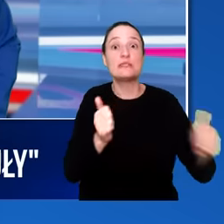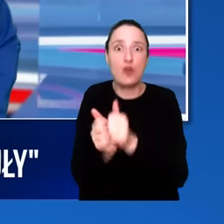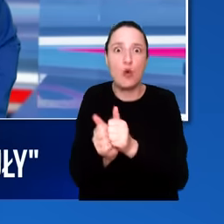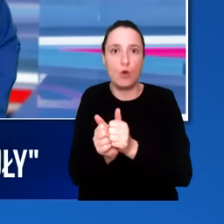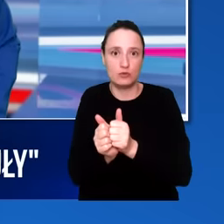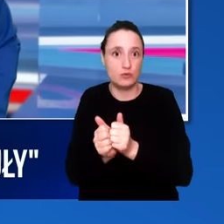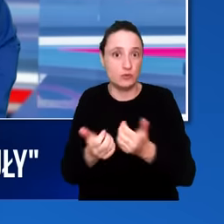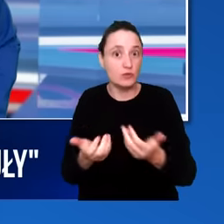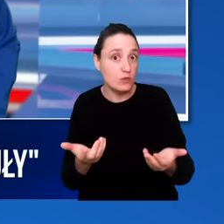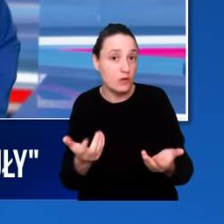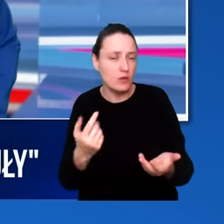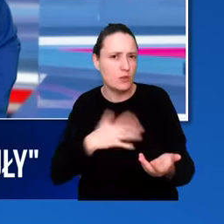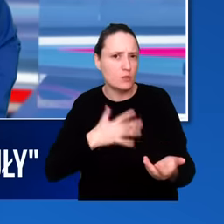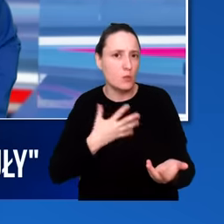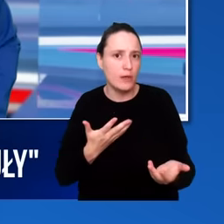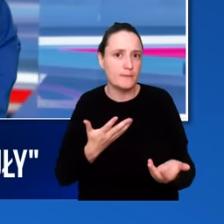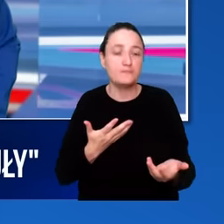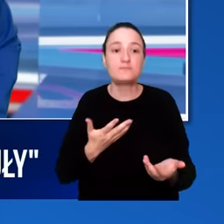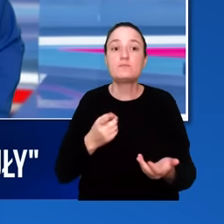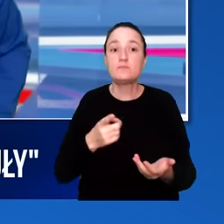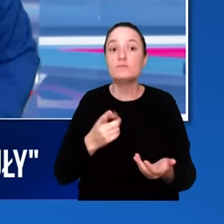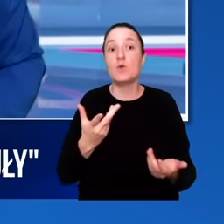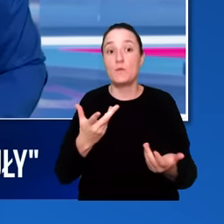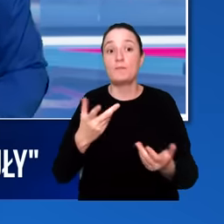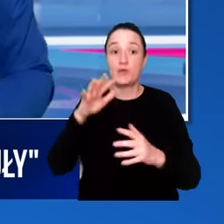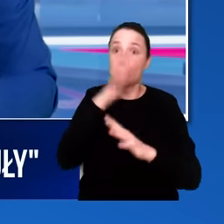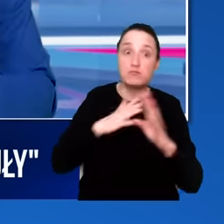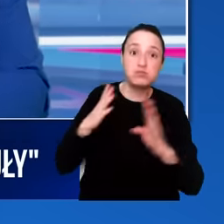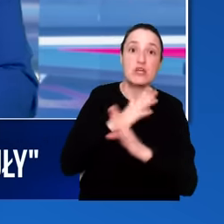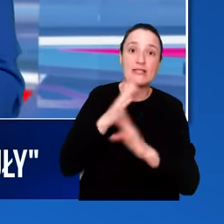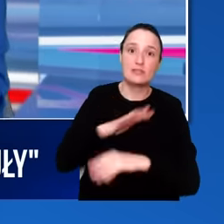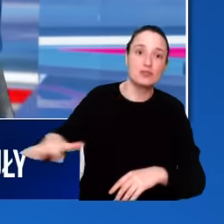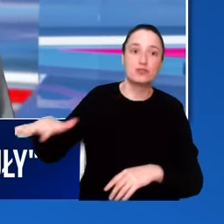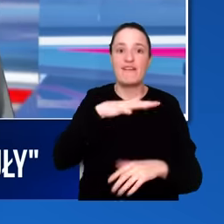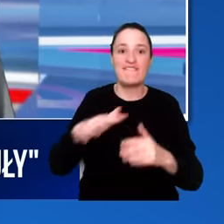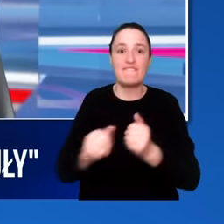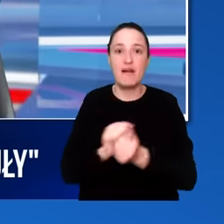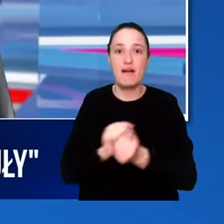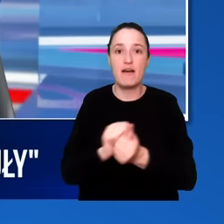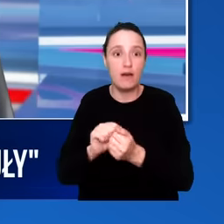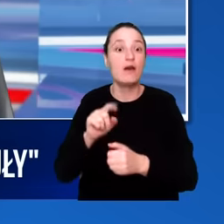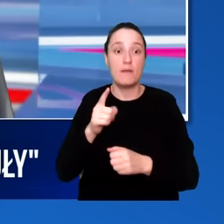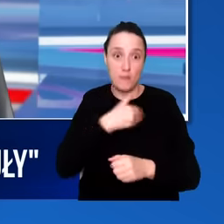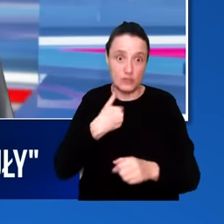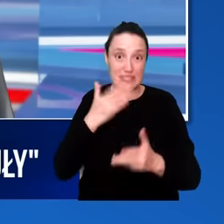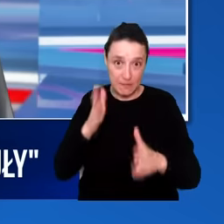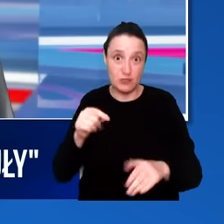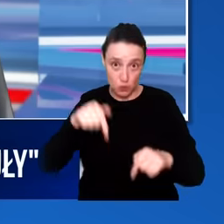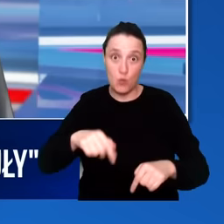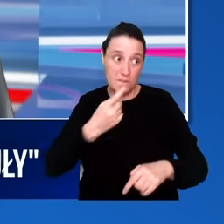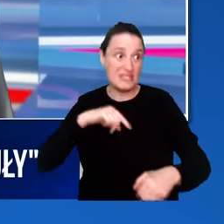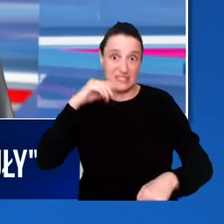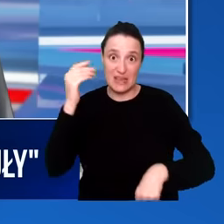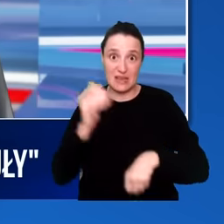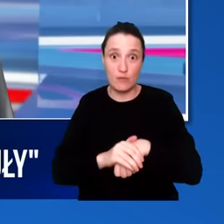pola walki, przestrzeni we wszystkich wymiarach, który ma powstać w Polsce na nasze zlecenie i już